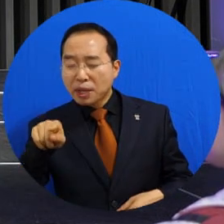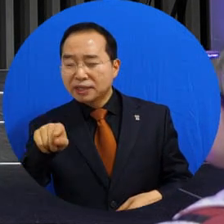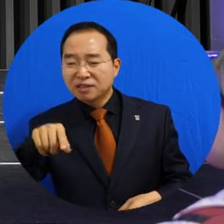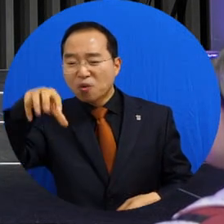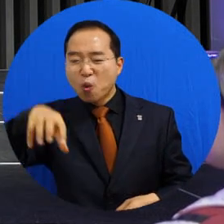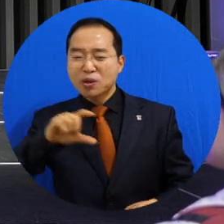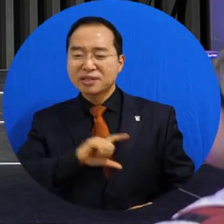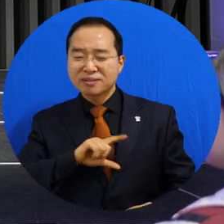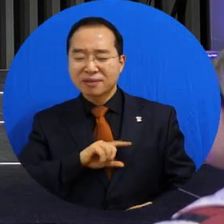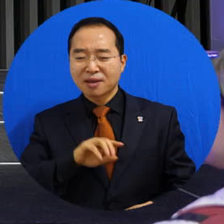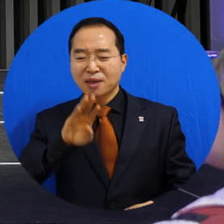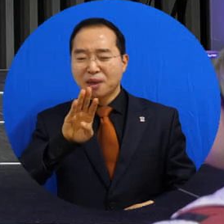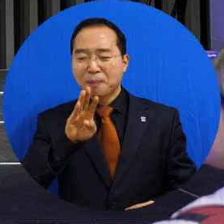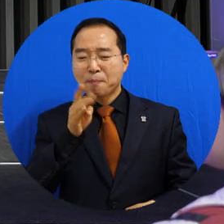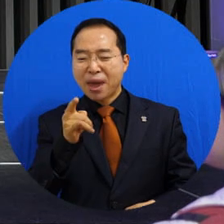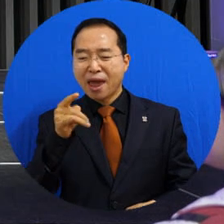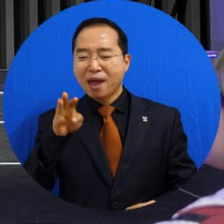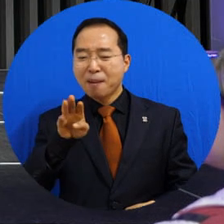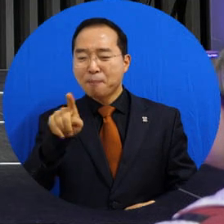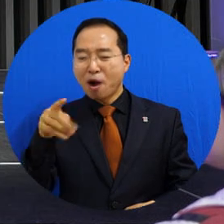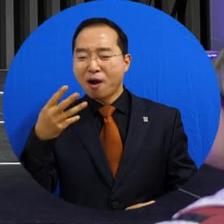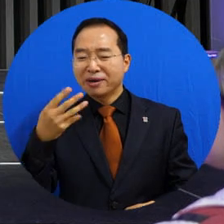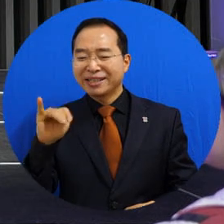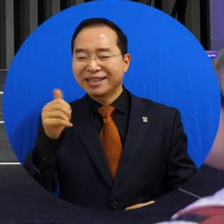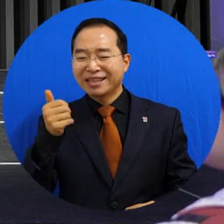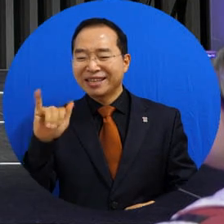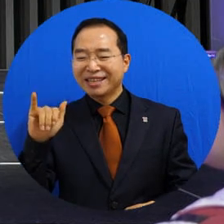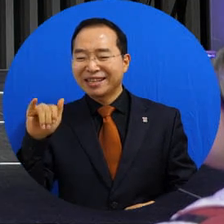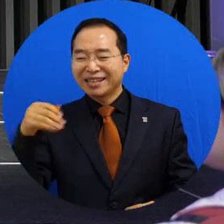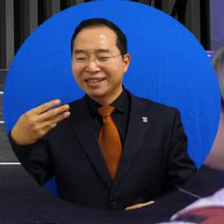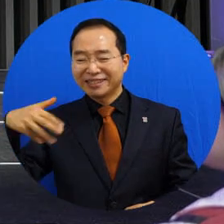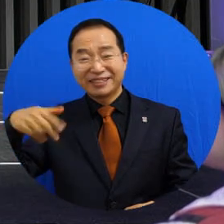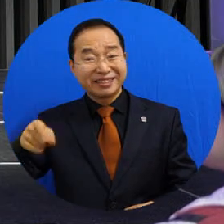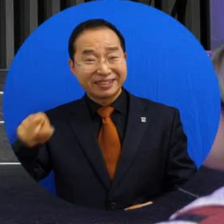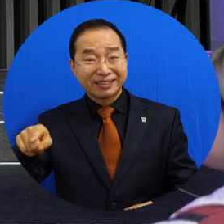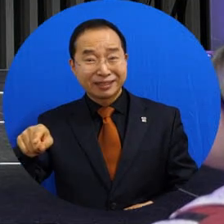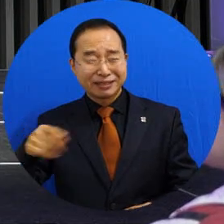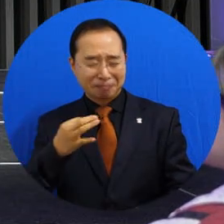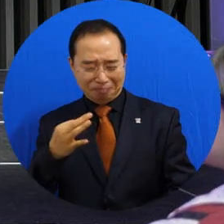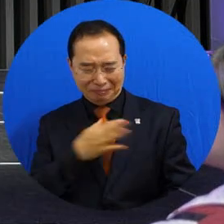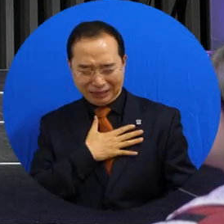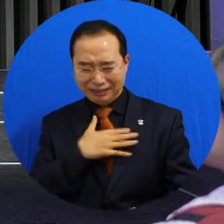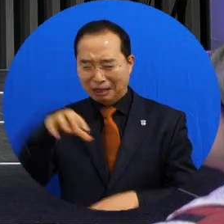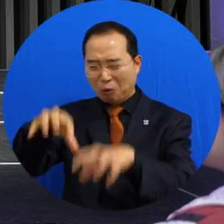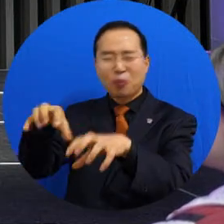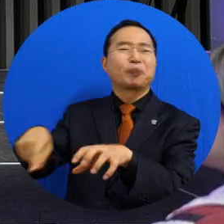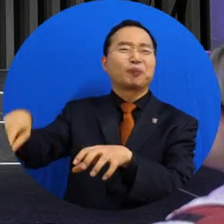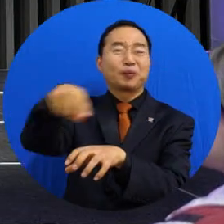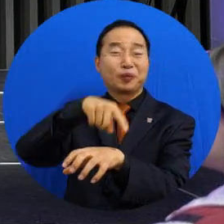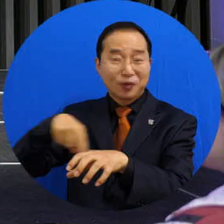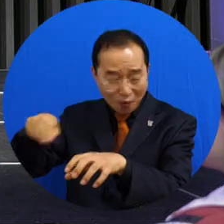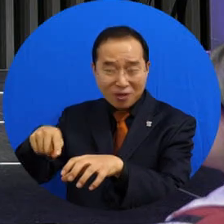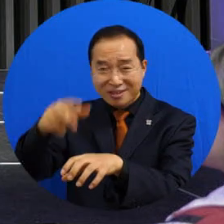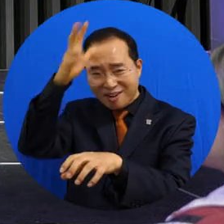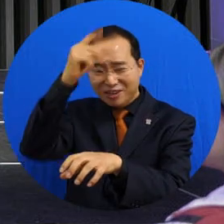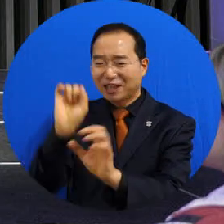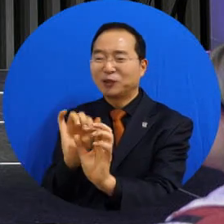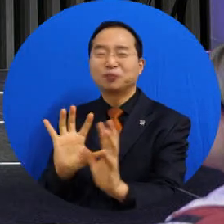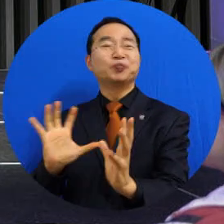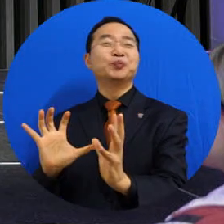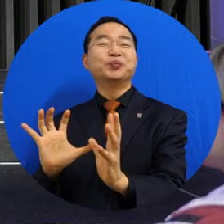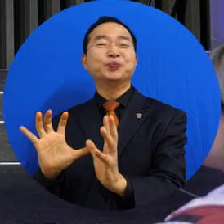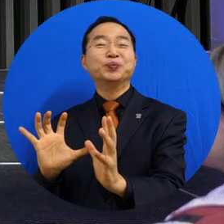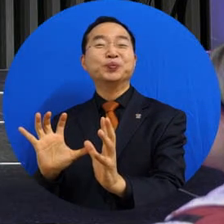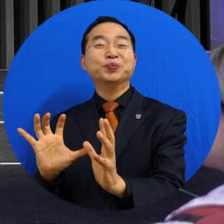힐스라는 굉장히 유명한 비싼 동네 있잖아요. 거기를 지키기 위해서 거기 앞에 바리케이드를